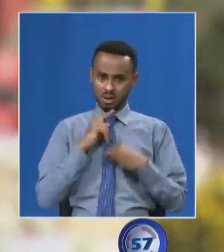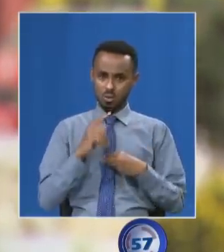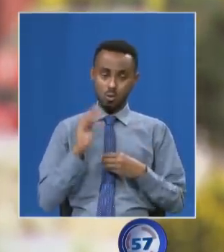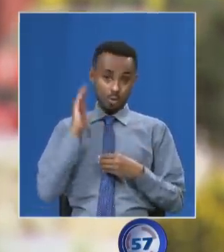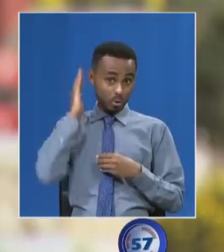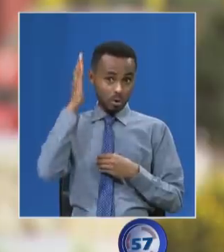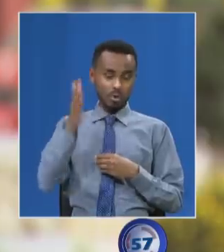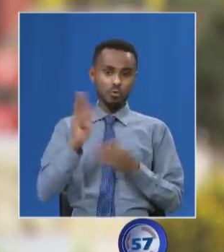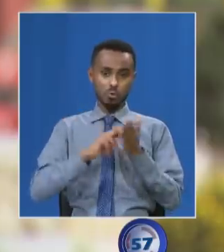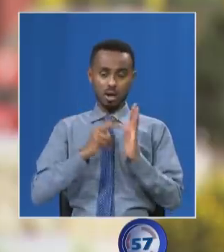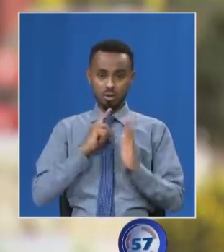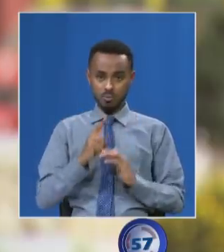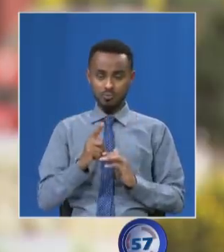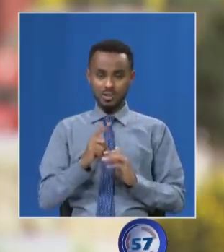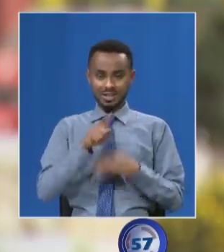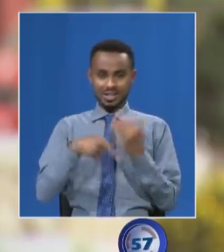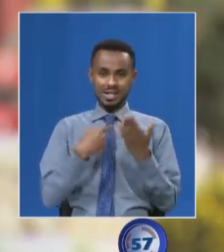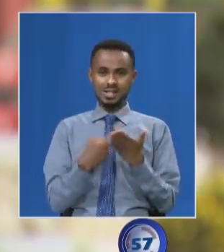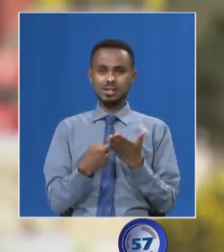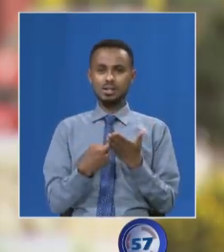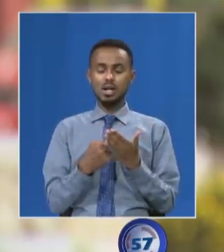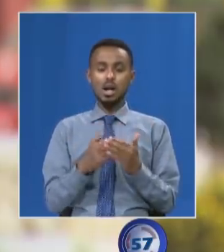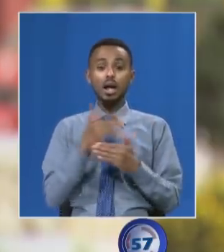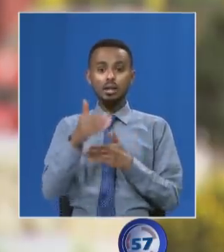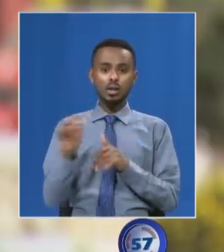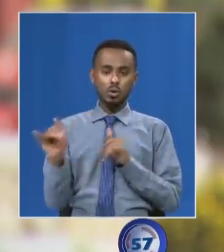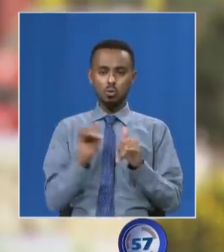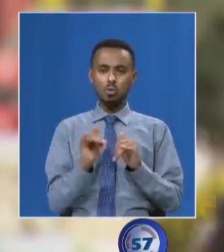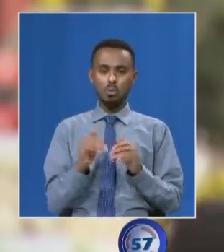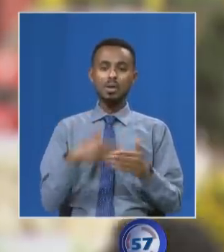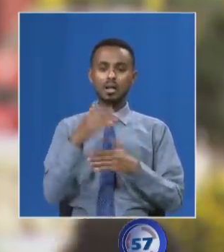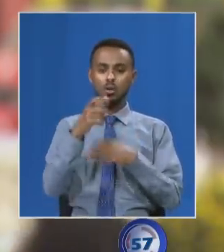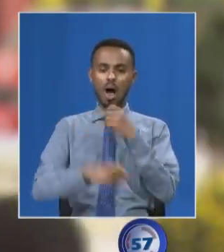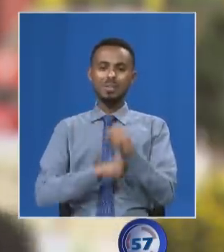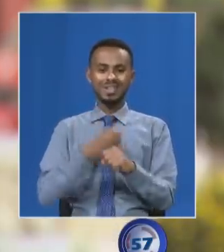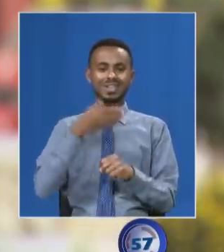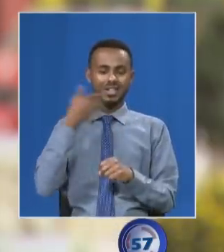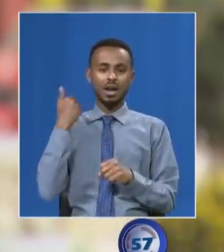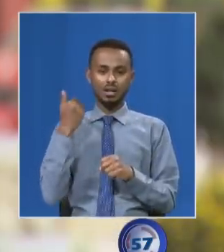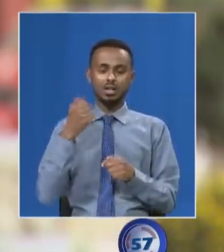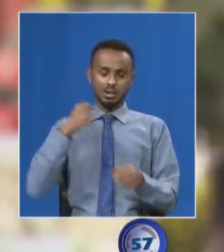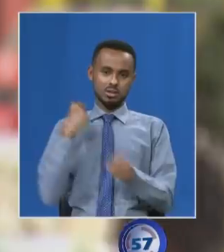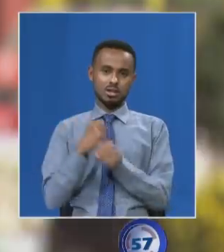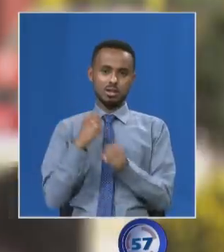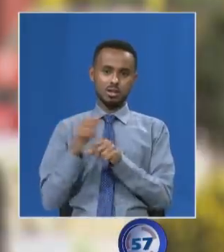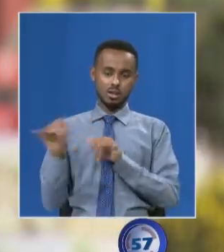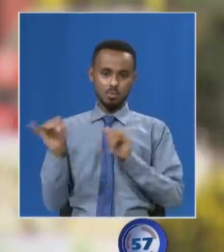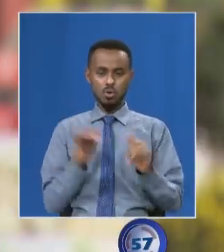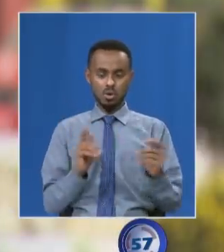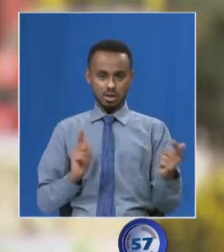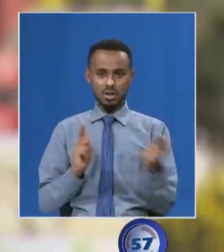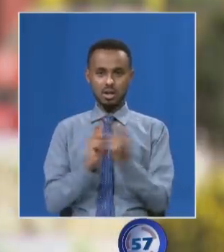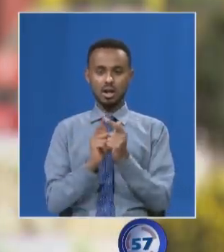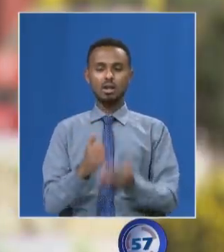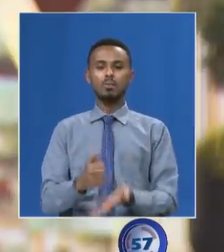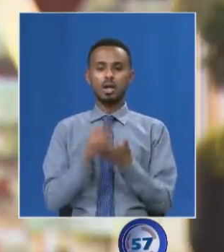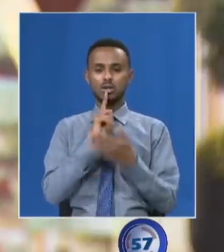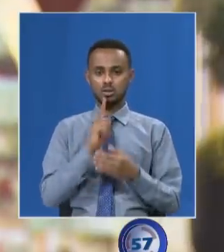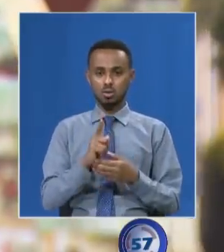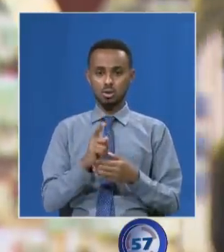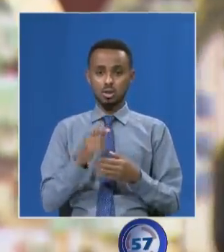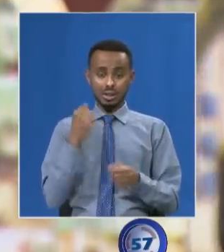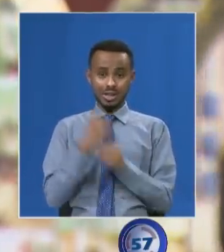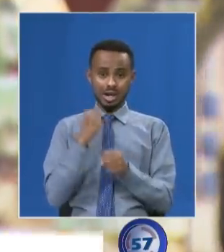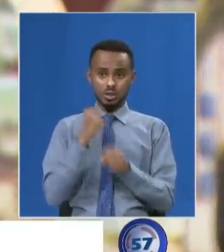የሚሆነው ለወደፊትም ማለት ነው። ስለዚህ ለቀጣይም ደግሞ እንግዲህ በሚቀጥለው አመት የተሻለ ሰርተን ደግሞ ያው እንድንገናኝ የሚያግዝ ነው ያለው።